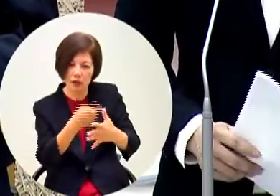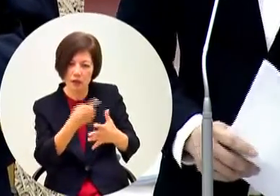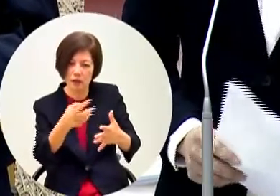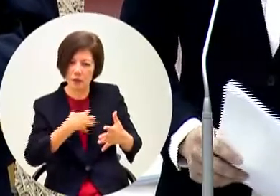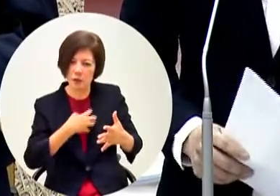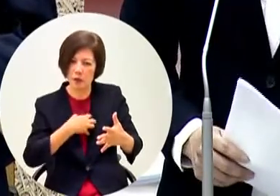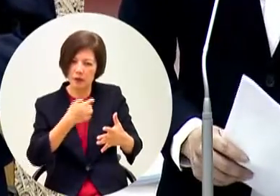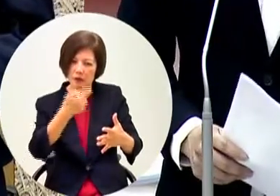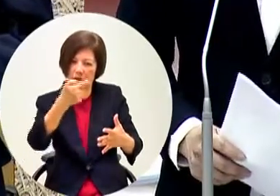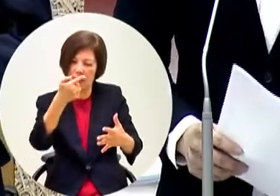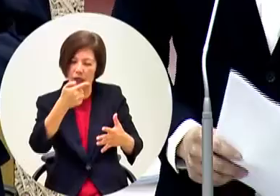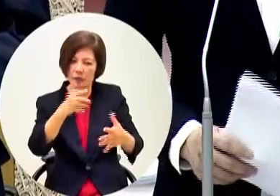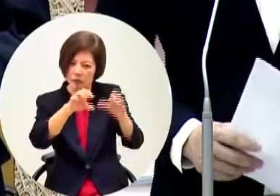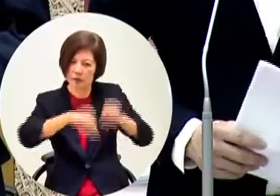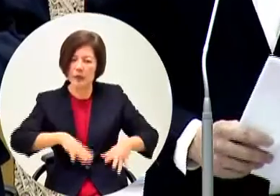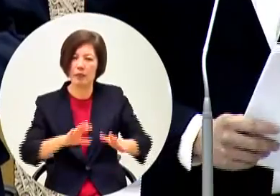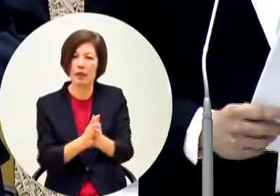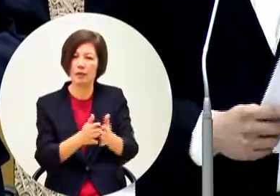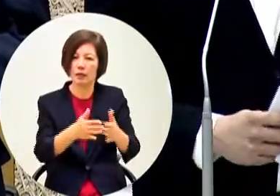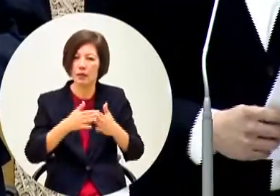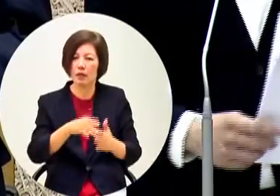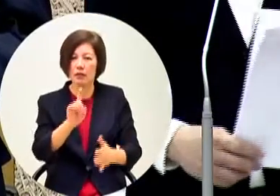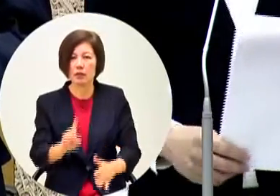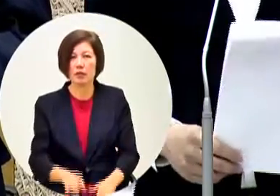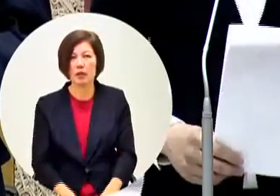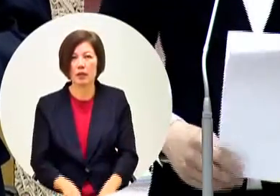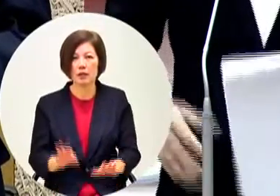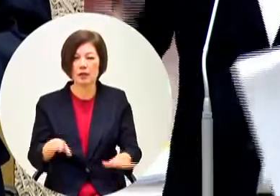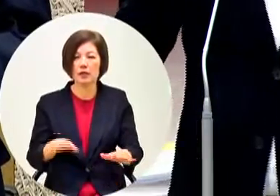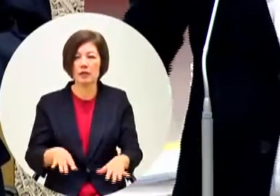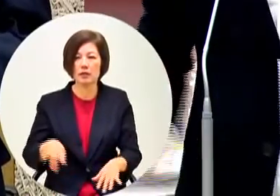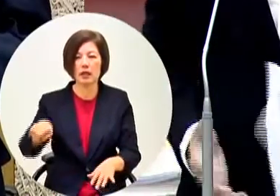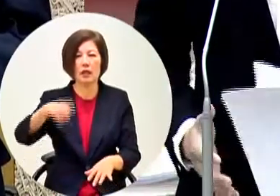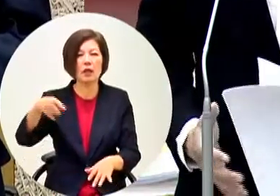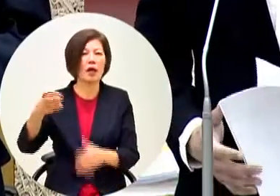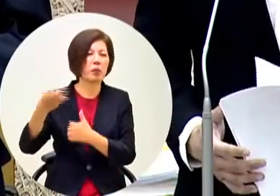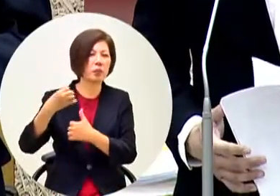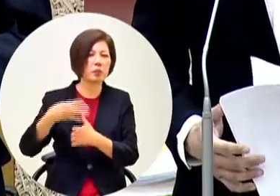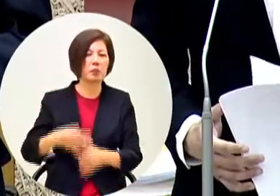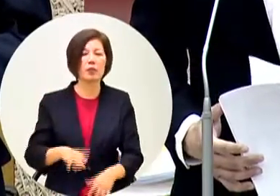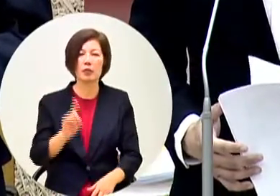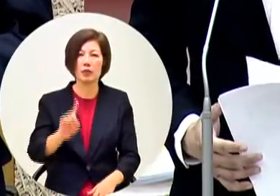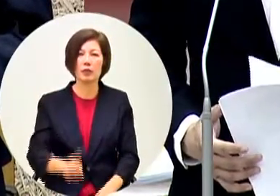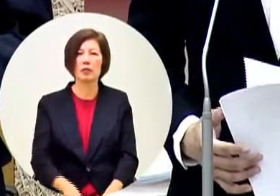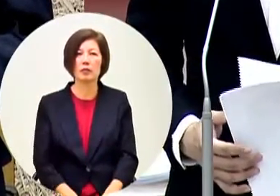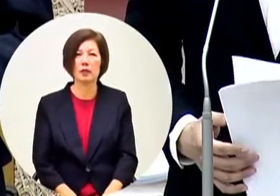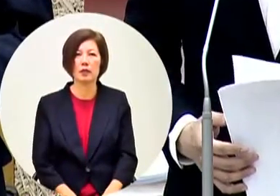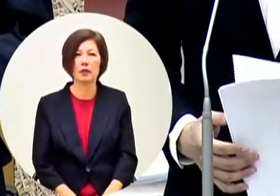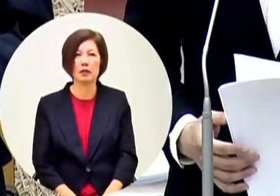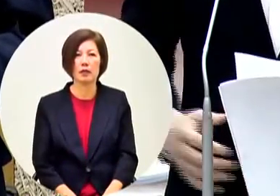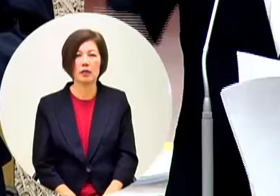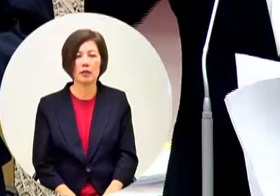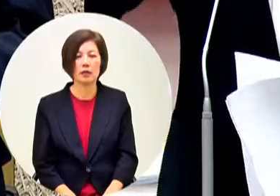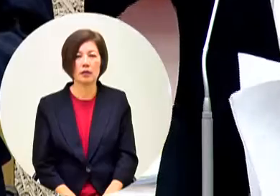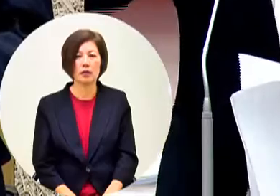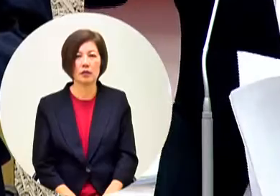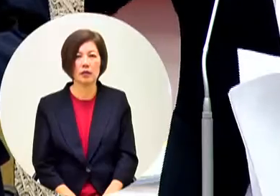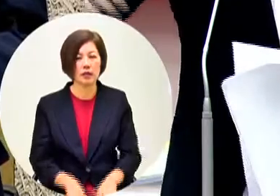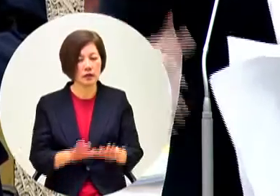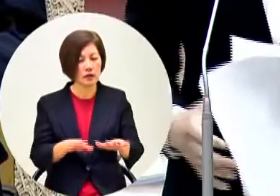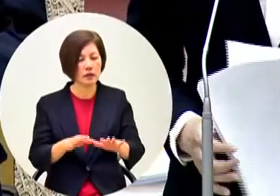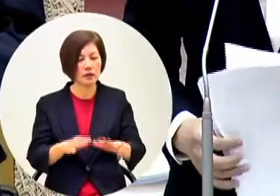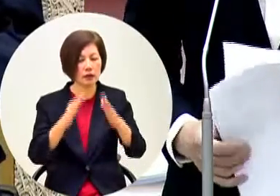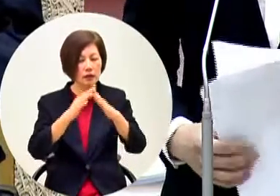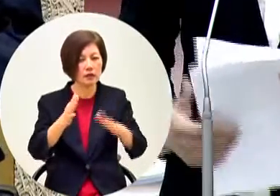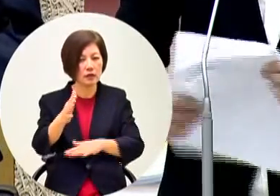险要去拆。当然我知道现在基层的声音是不知道现在韩市府的最高政